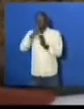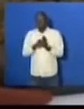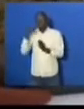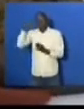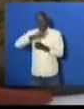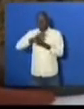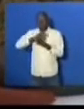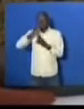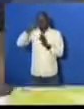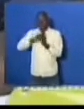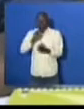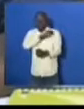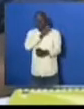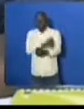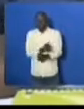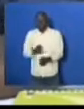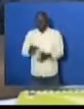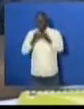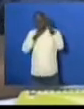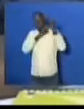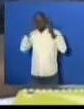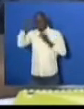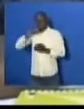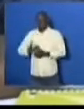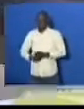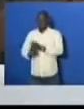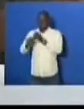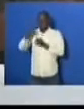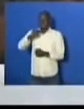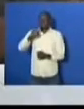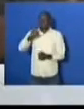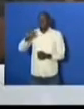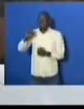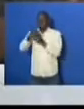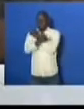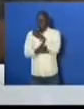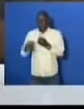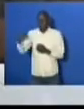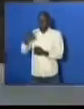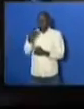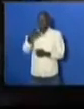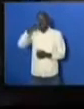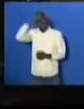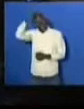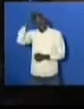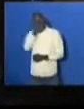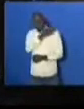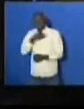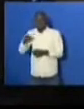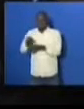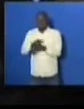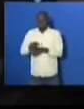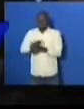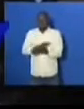autorités en charge de la sûreté et de la sécurité nucléaire des pays du sahel et du sénégal la guerre c'est fait maintenant